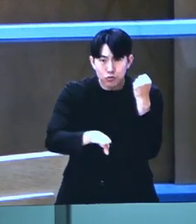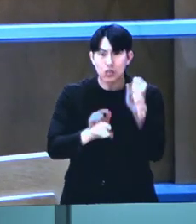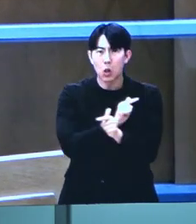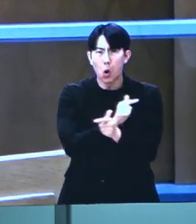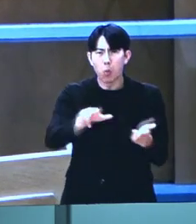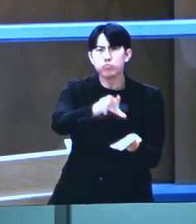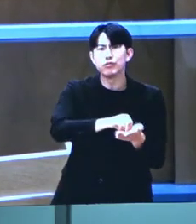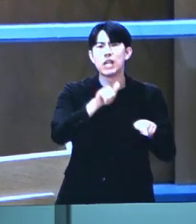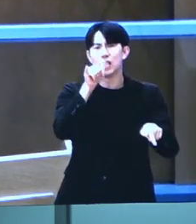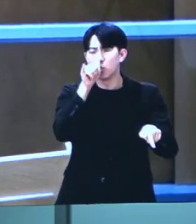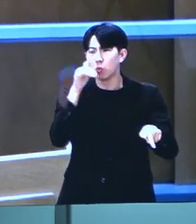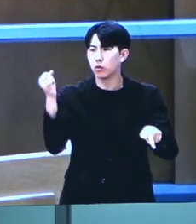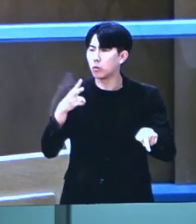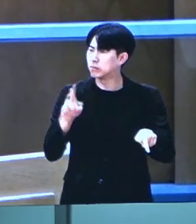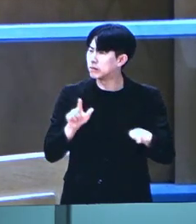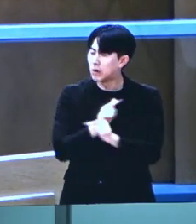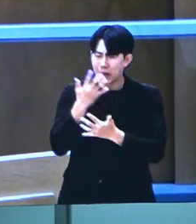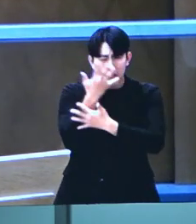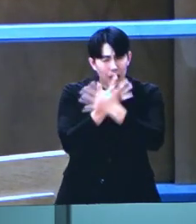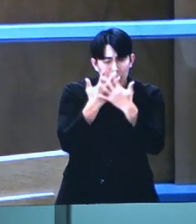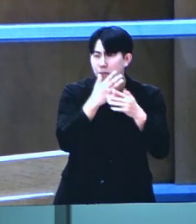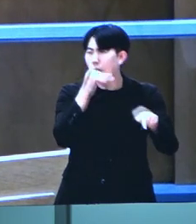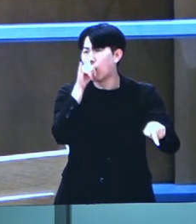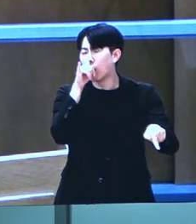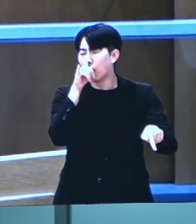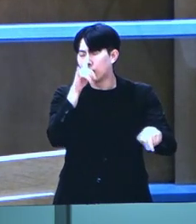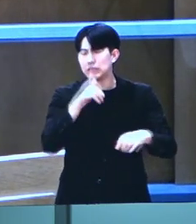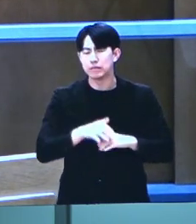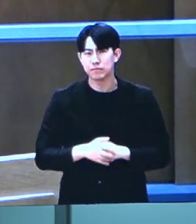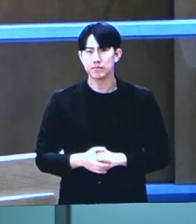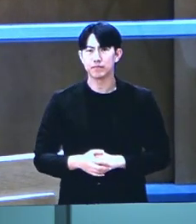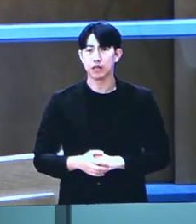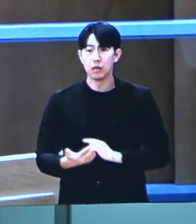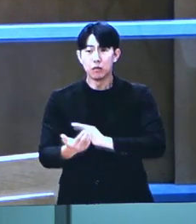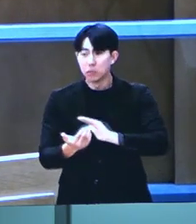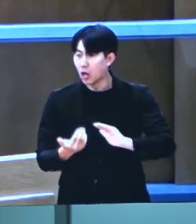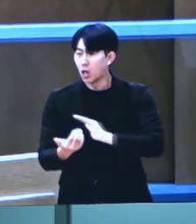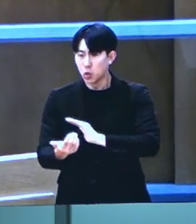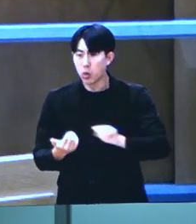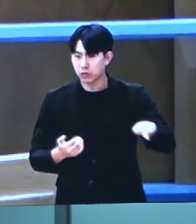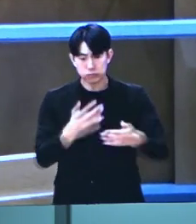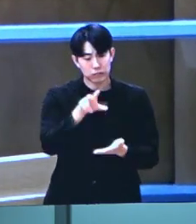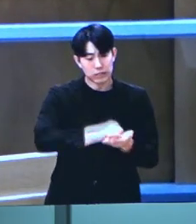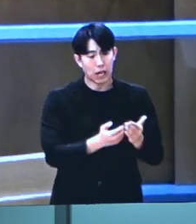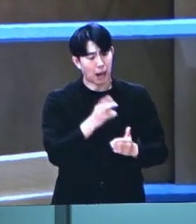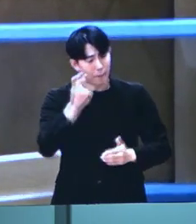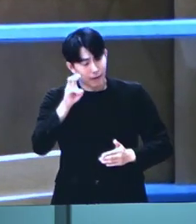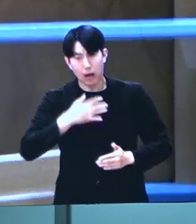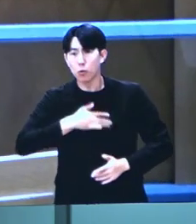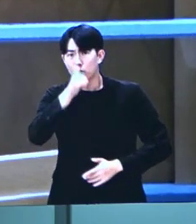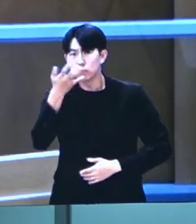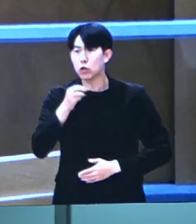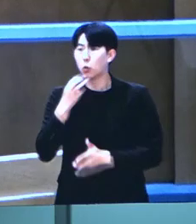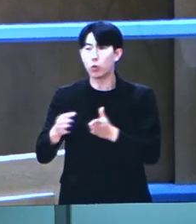문제점과 논의를 내포하고 있다는 것이 충분히 예측됐던 상황으로 경기도의 명확한 입장은